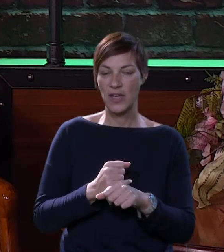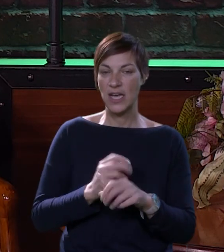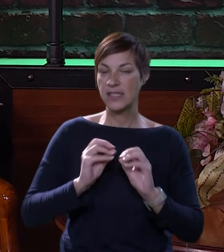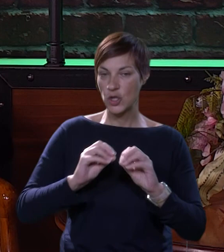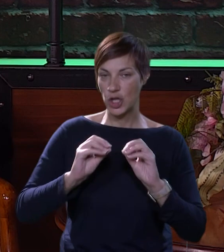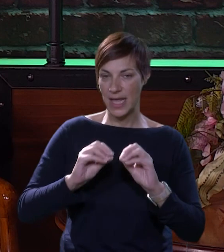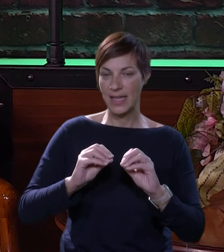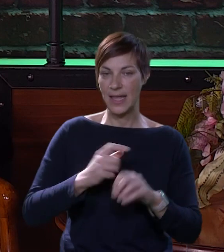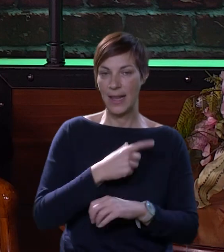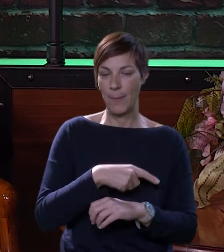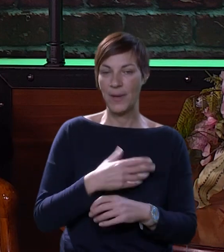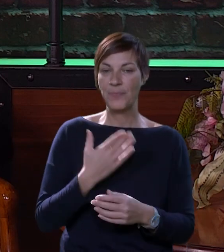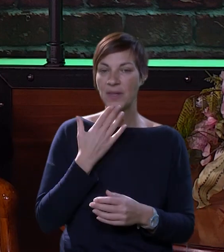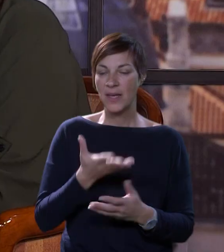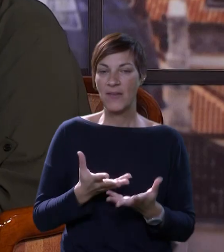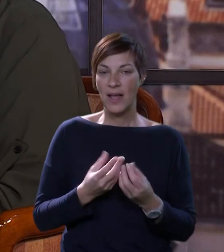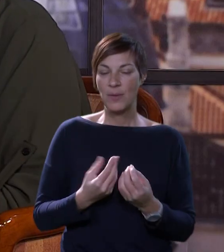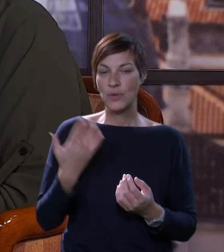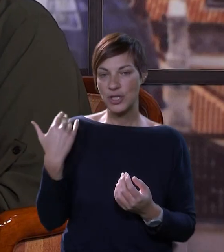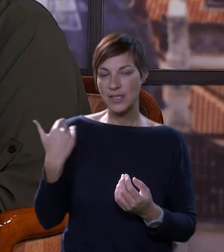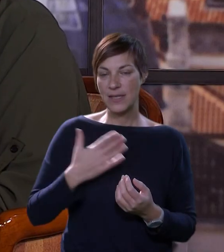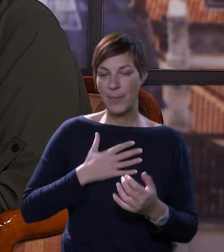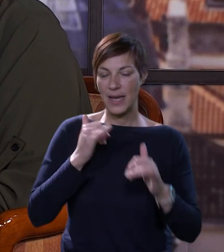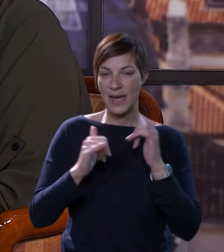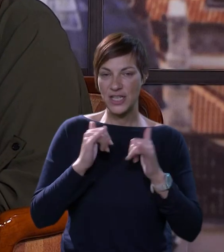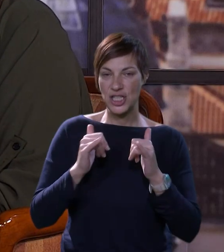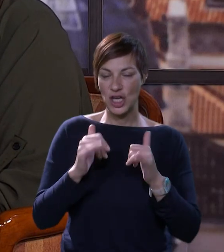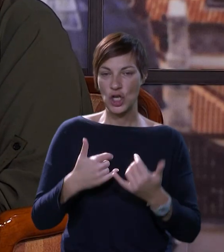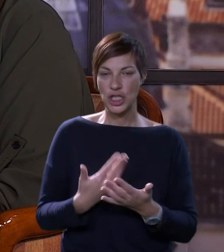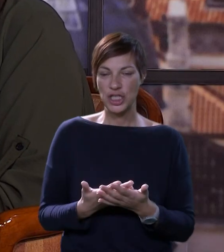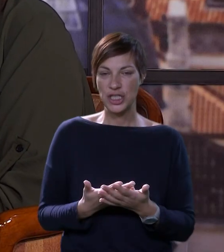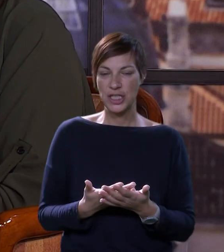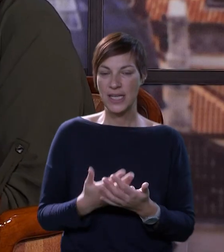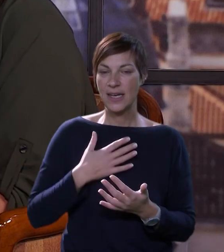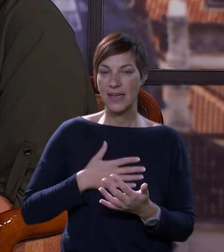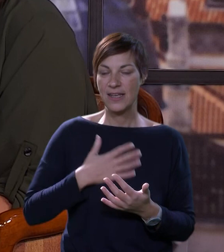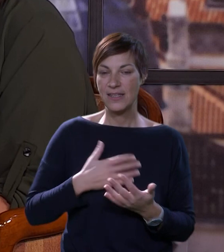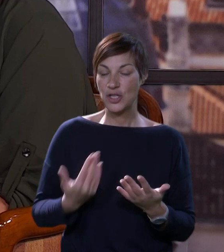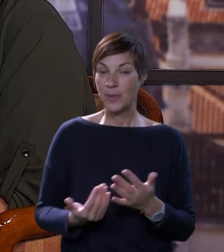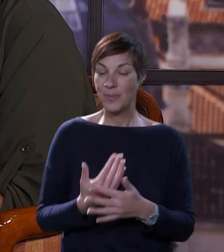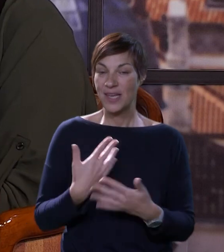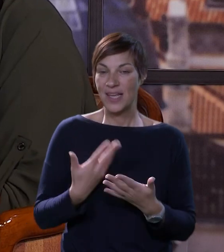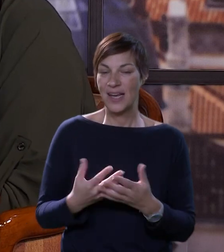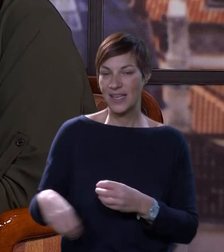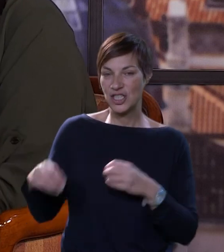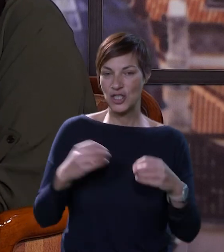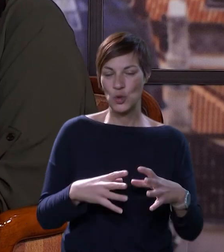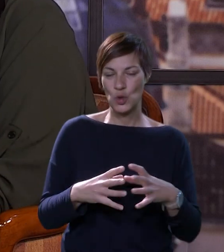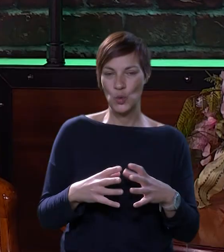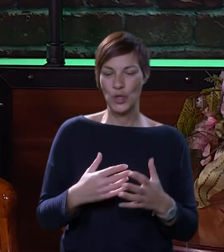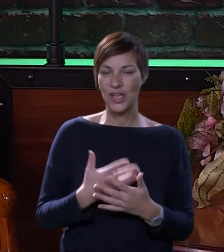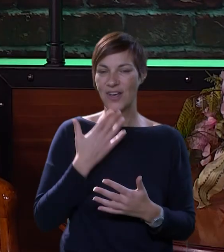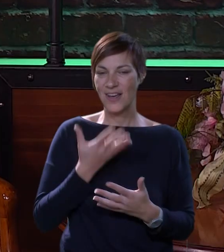sa odgajateljima. Hvala vam puno što ste bili naša gošća. Nadam se da će opet biti prilike kad ćete nam doći u